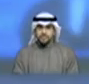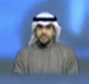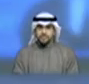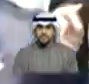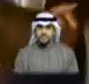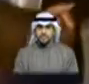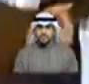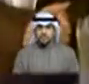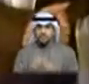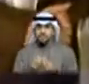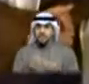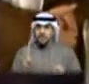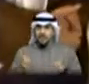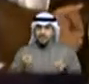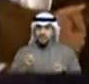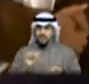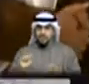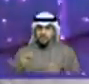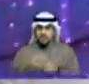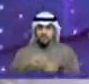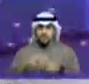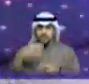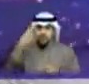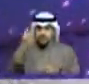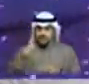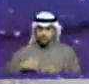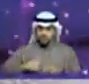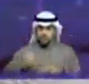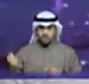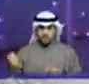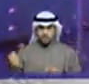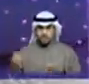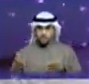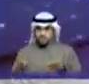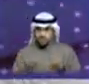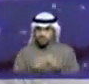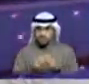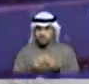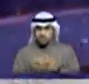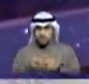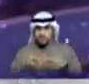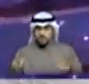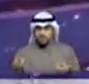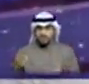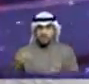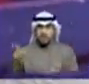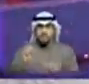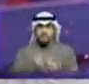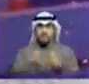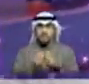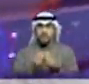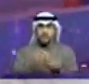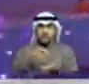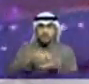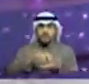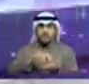ضمن احتفالات دولة الكويت بأعيادها الوطنية، افتتح مشروع المدينة المضيئة